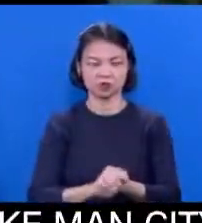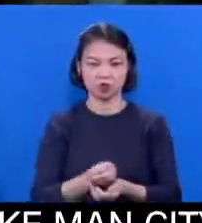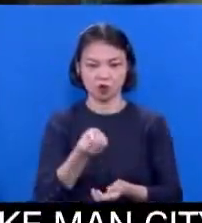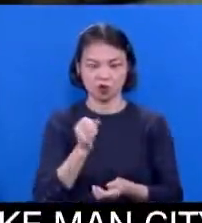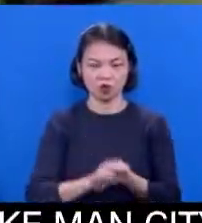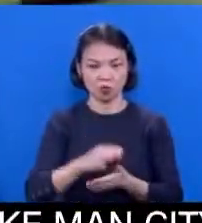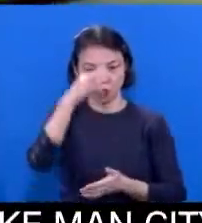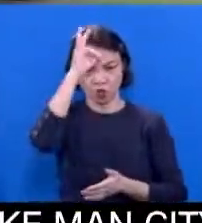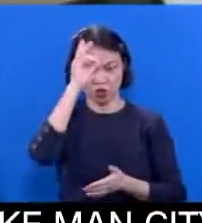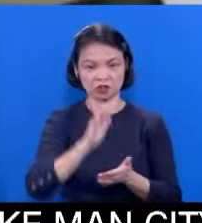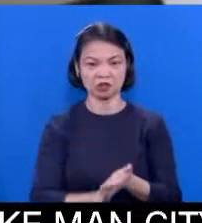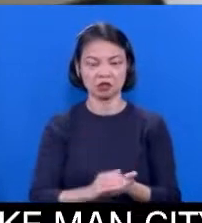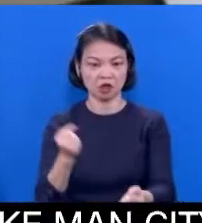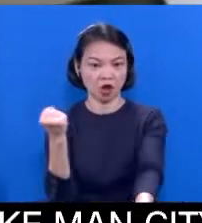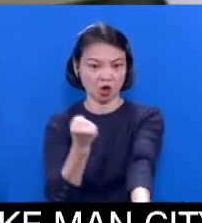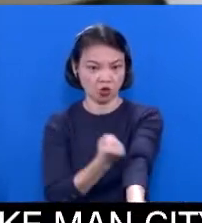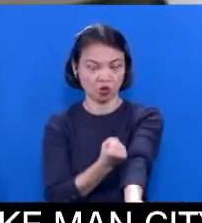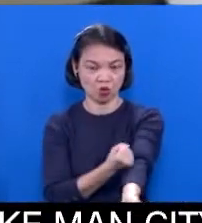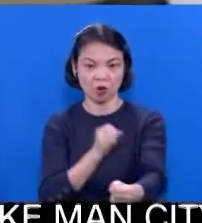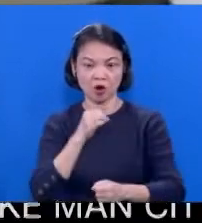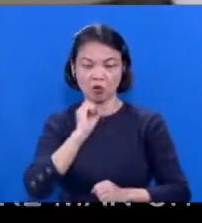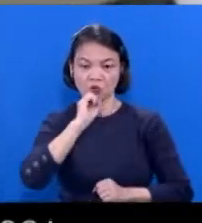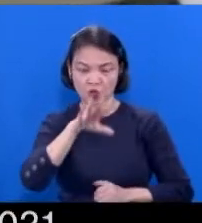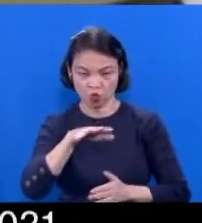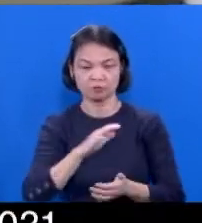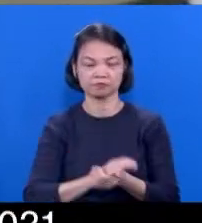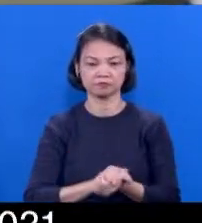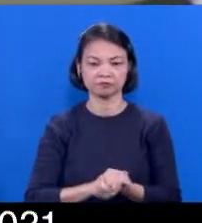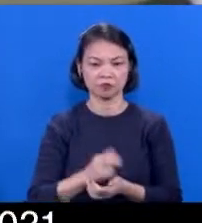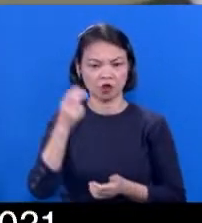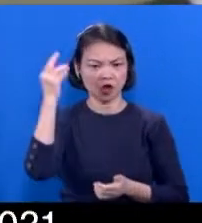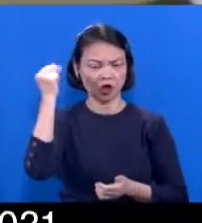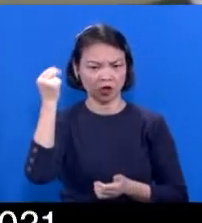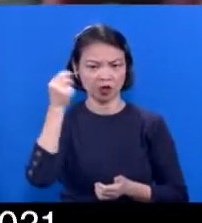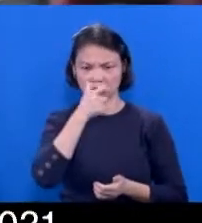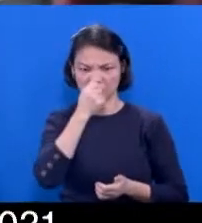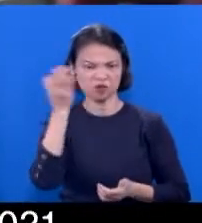Satres Narkoba Polres Tanjung Balai, Ibtu Demonstar, pada Kamis 26